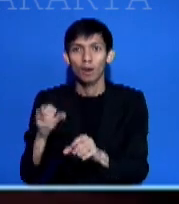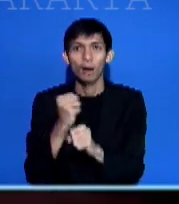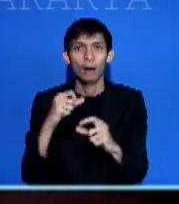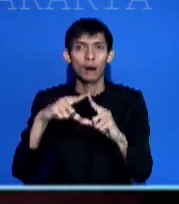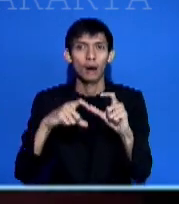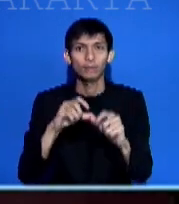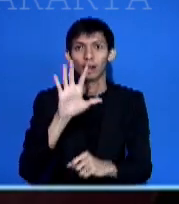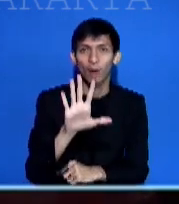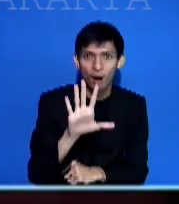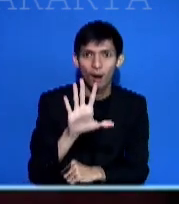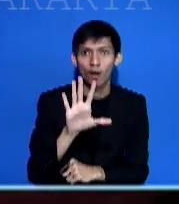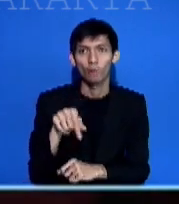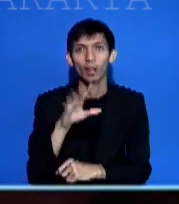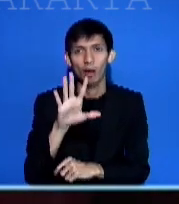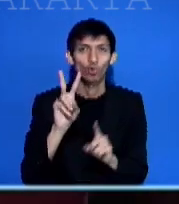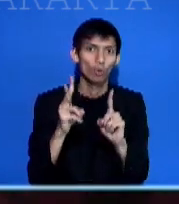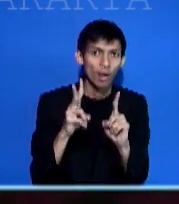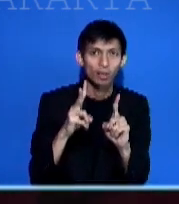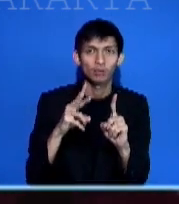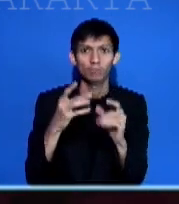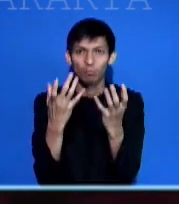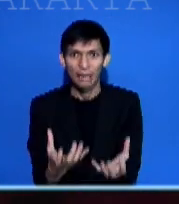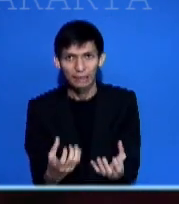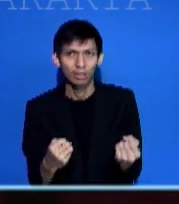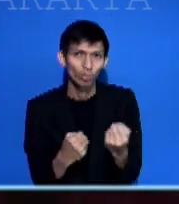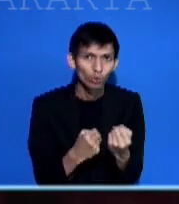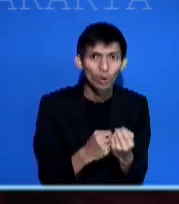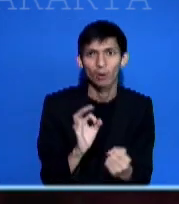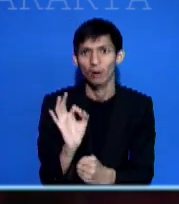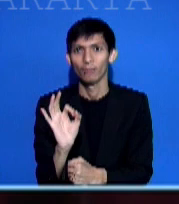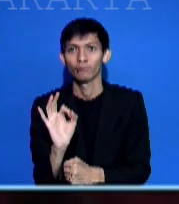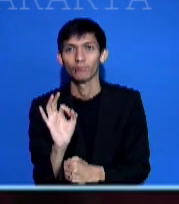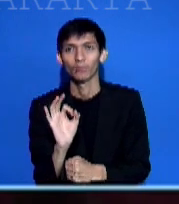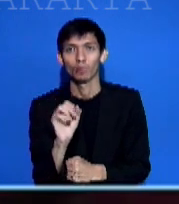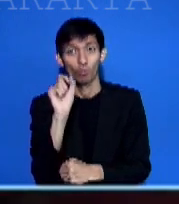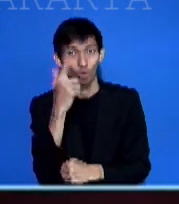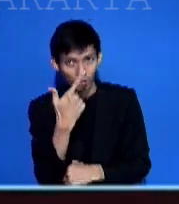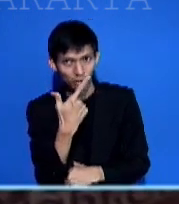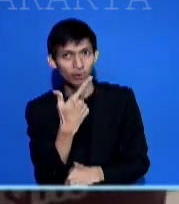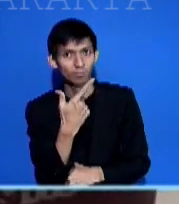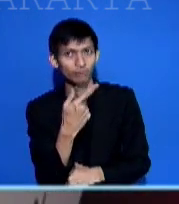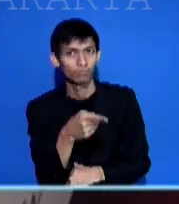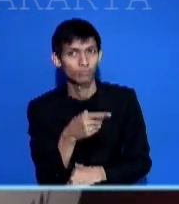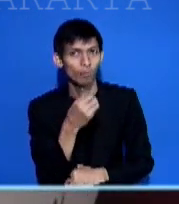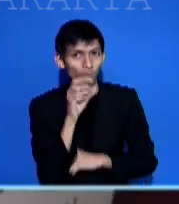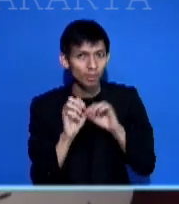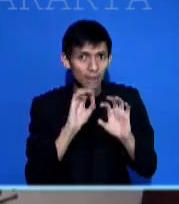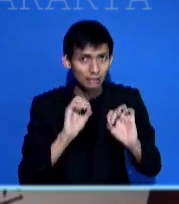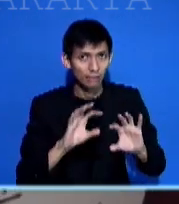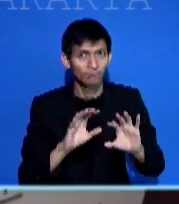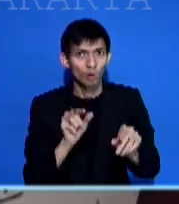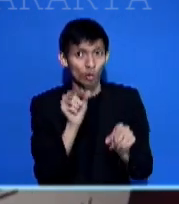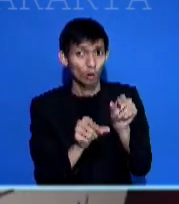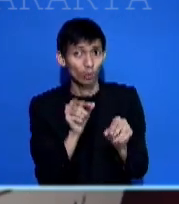5,5 dan 12 kg non-subsidi. Direktorat Reserse Kriminal Khusus Polda, Kombes Idham Mahdi mengatakan, sindikat ini